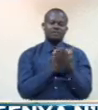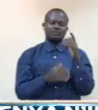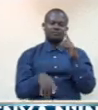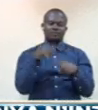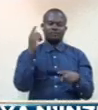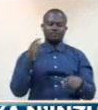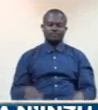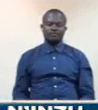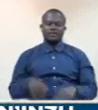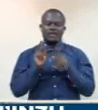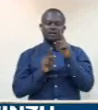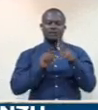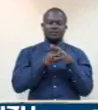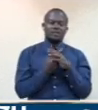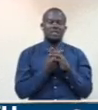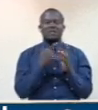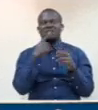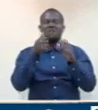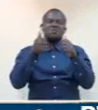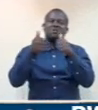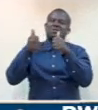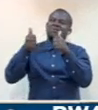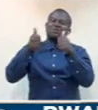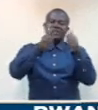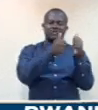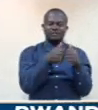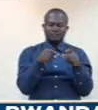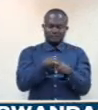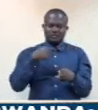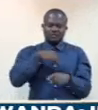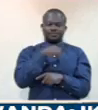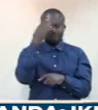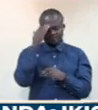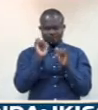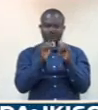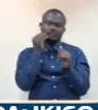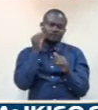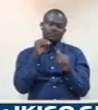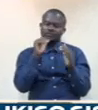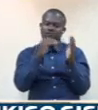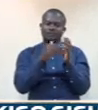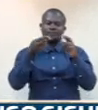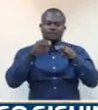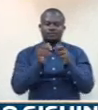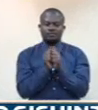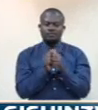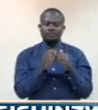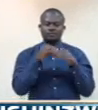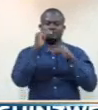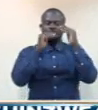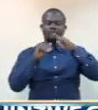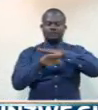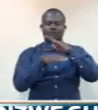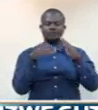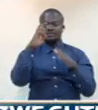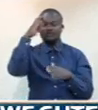twayitsinda abantu bari batangiye kwirara nk'ubu nganje narinzi kuguma mu rugo itazongera ku ubuyobozi bw'inzego